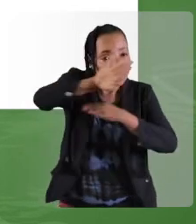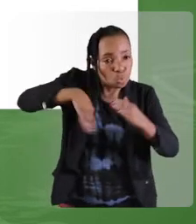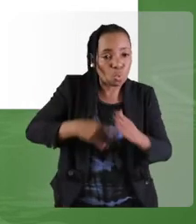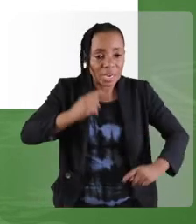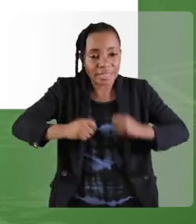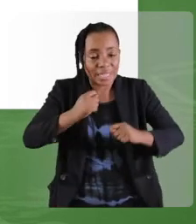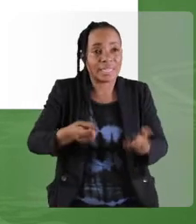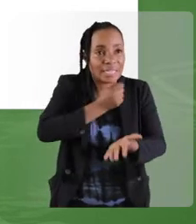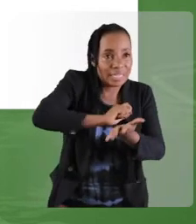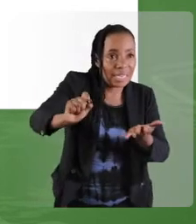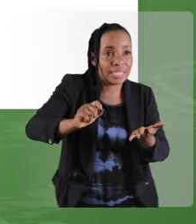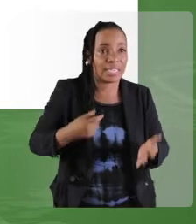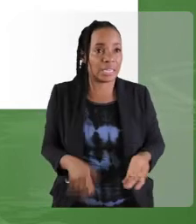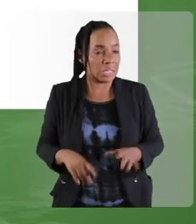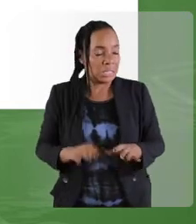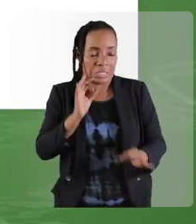n'y a rien.